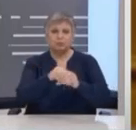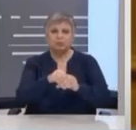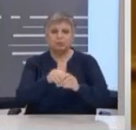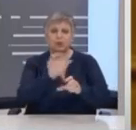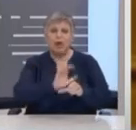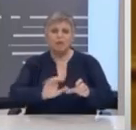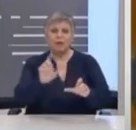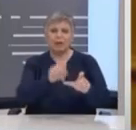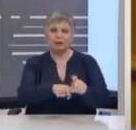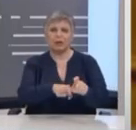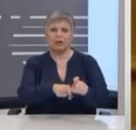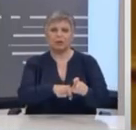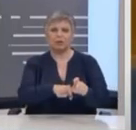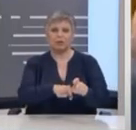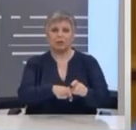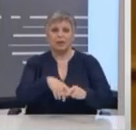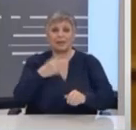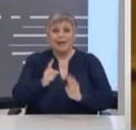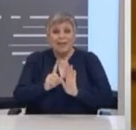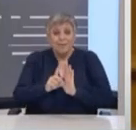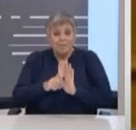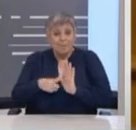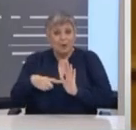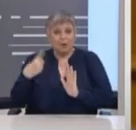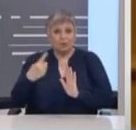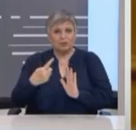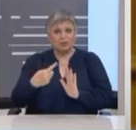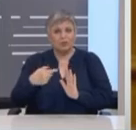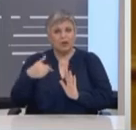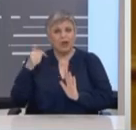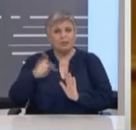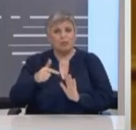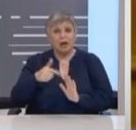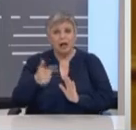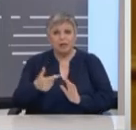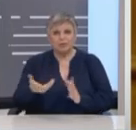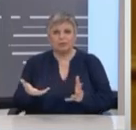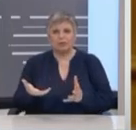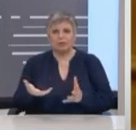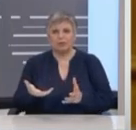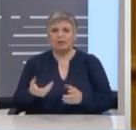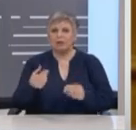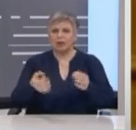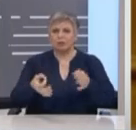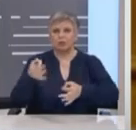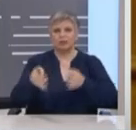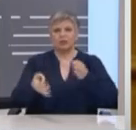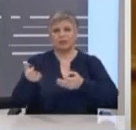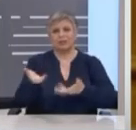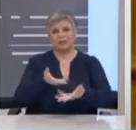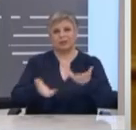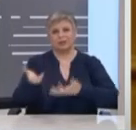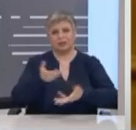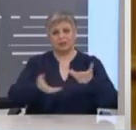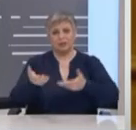Ορθώς λοιπόν για πρώτη φορά σε εντατικές διαπραγματεύσεις και σε τελικό γύρο η ελληνική πλευρά έθεσε επιτακτικά